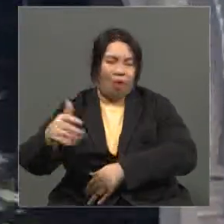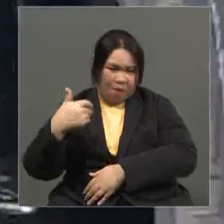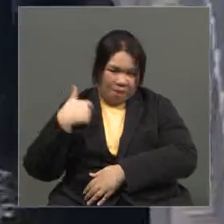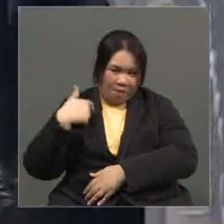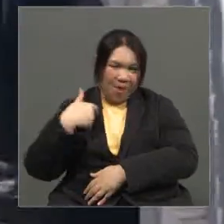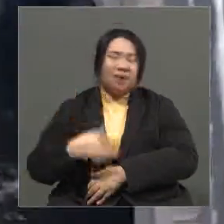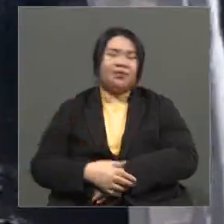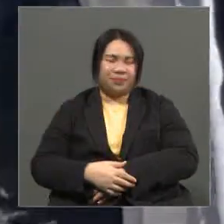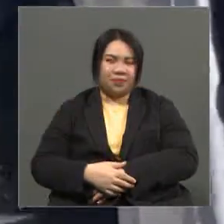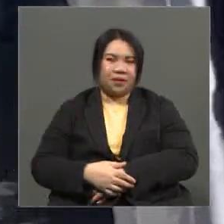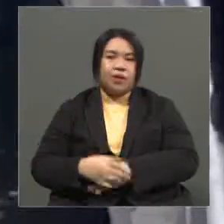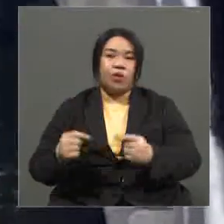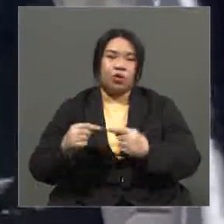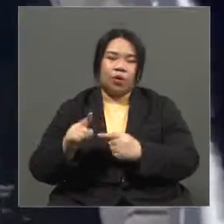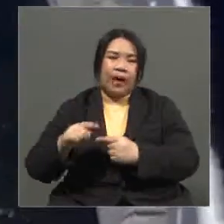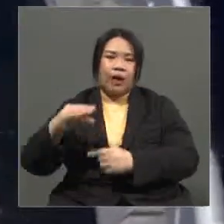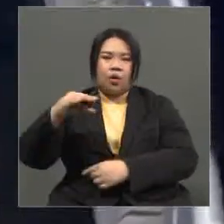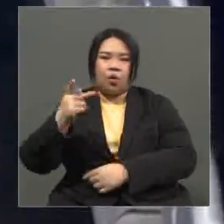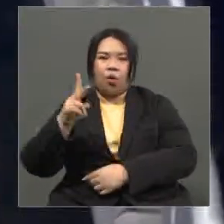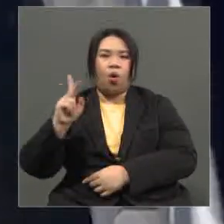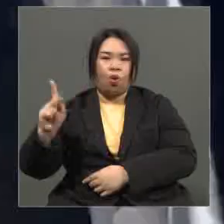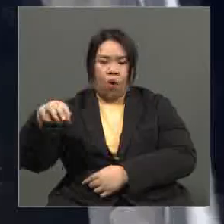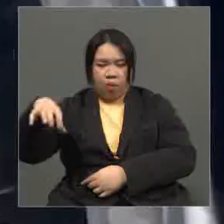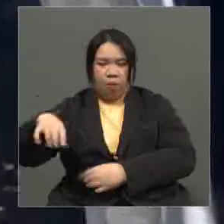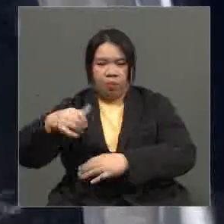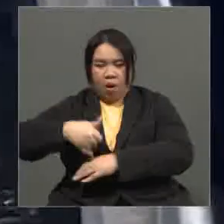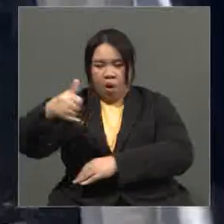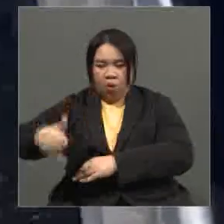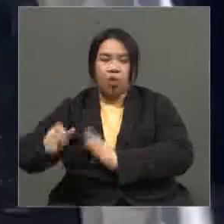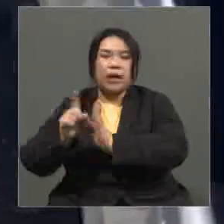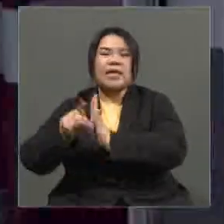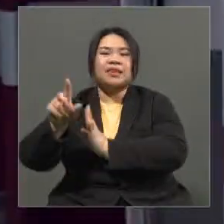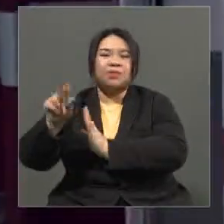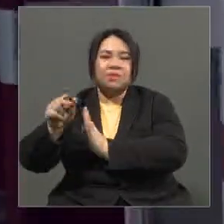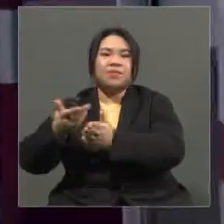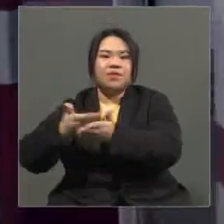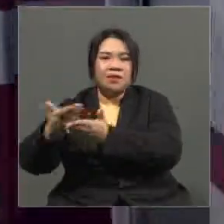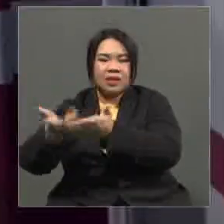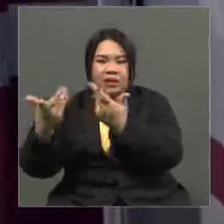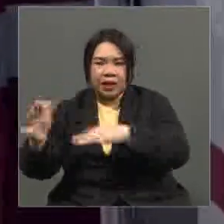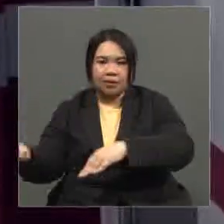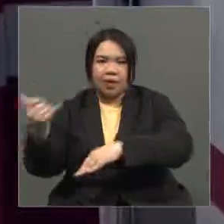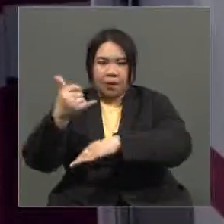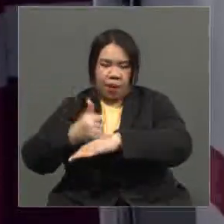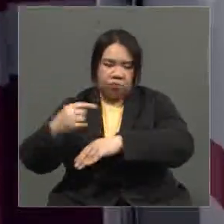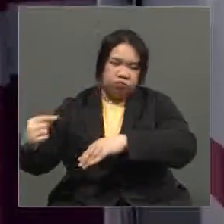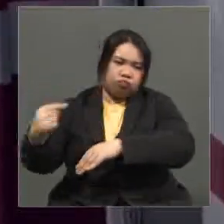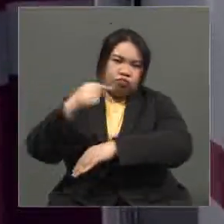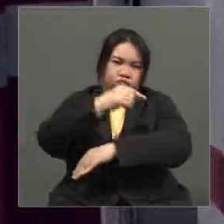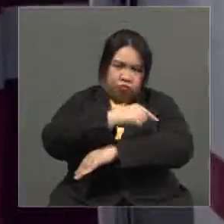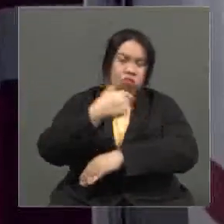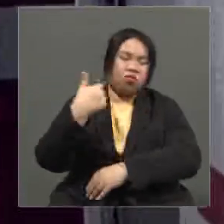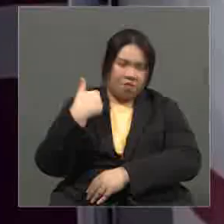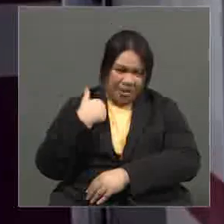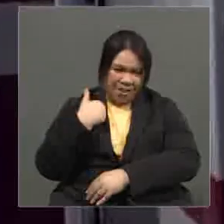ชานชราที่สถานีโคกสลุงนะครับเป็นเวลา 30นาทีด้วยจากนั้นขบวนรถไฟก็จะเดินทางกลับมายังที่สถานีเคือนป่า